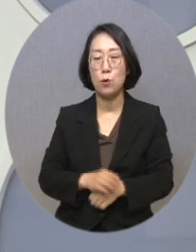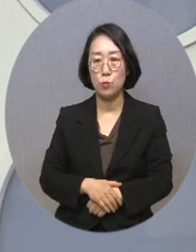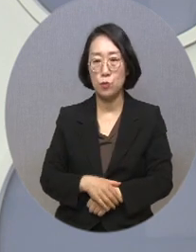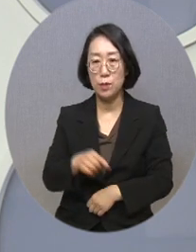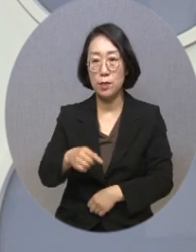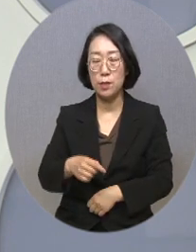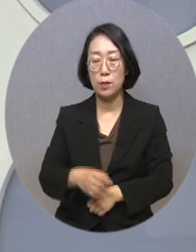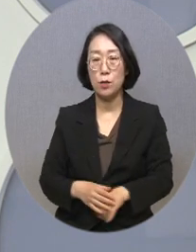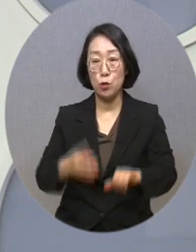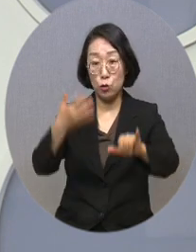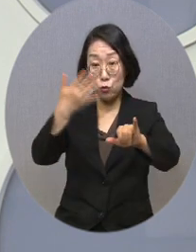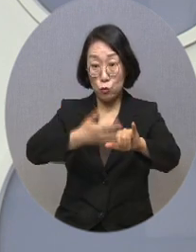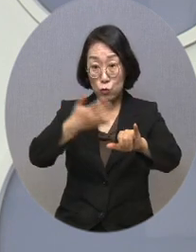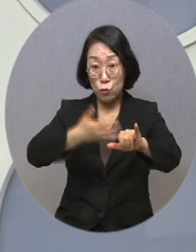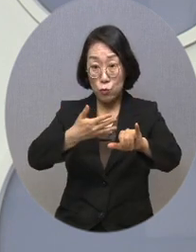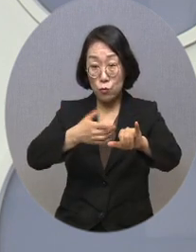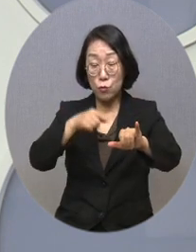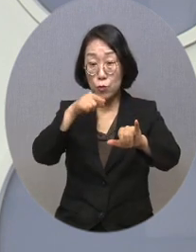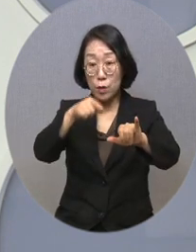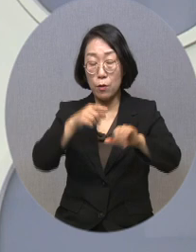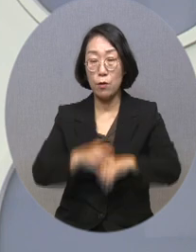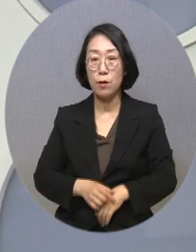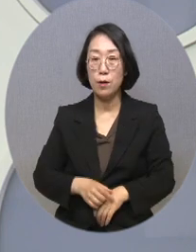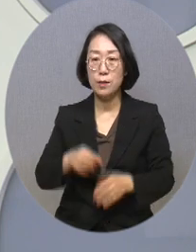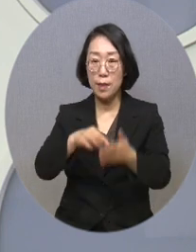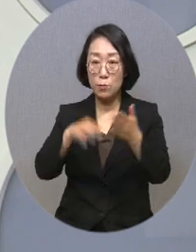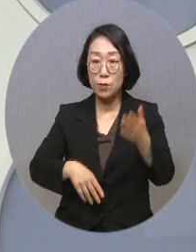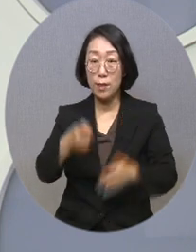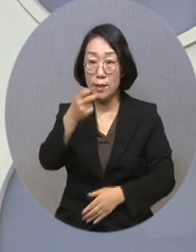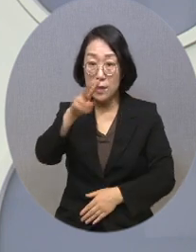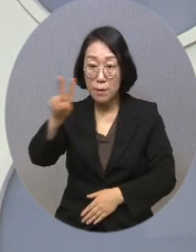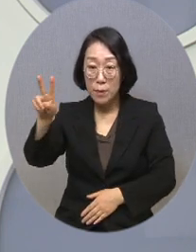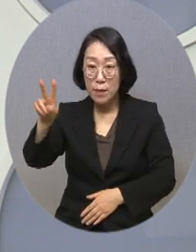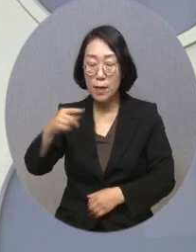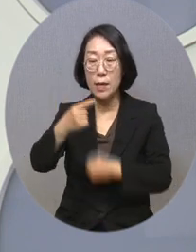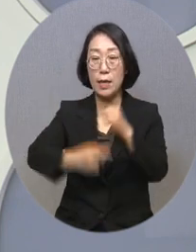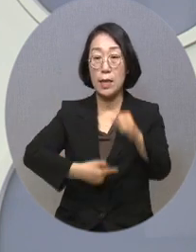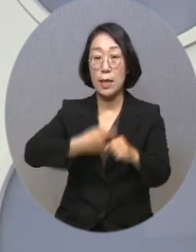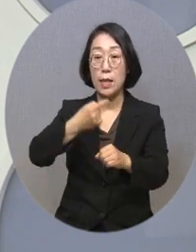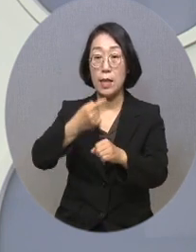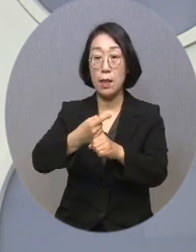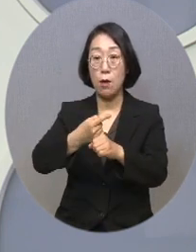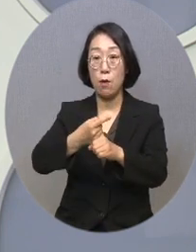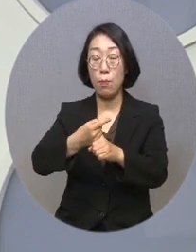TV가 지금 1년 만에